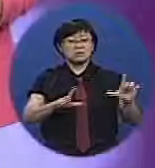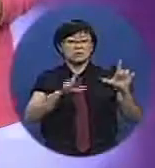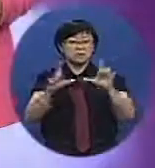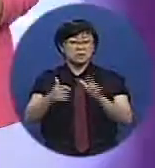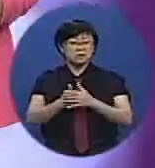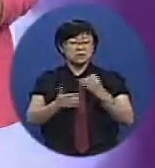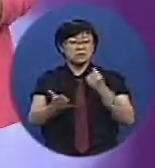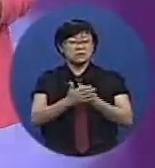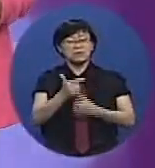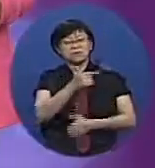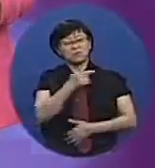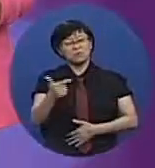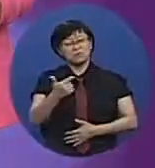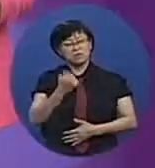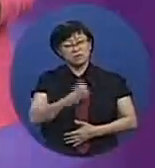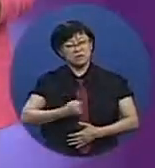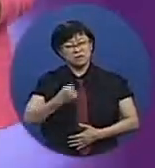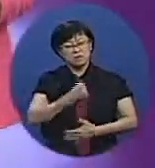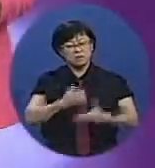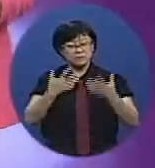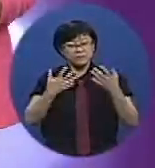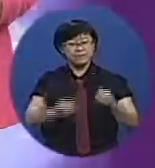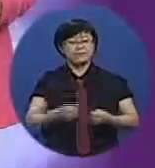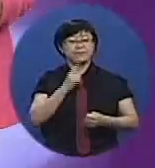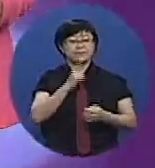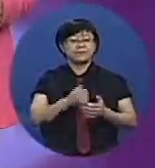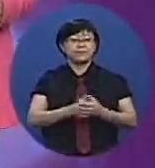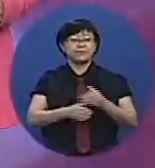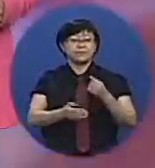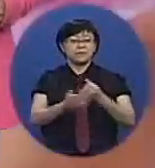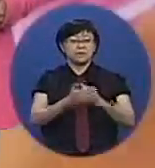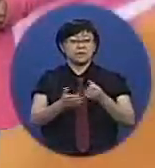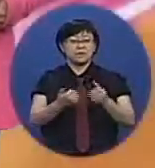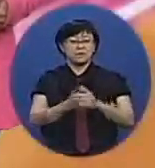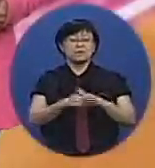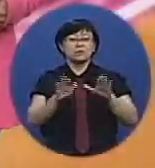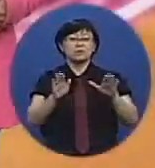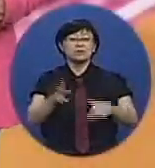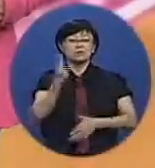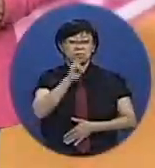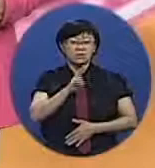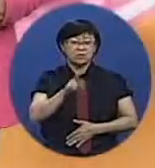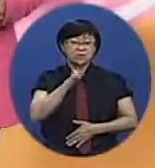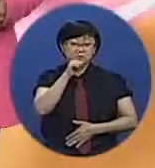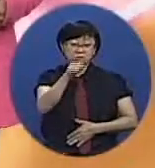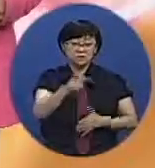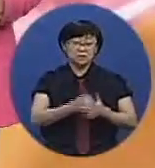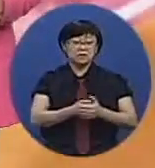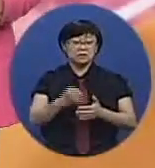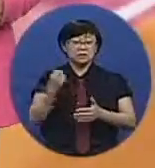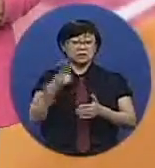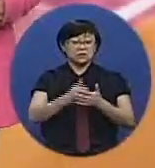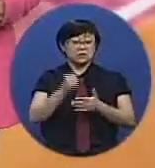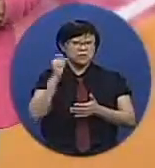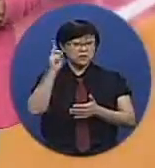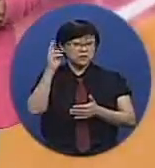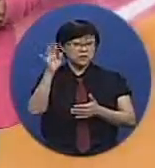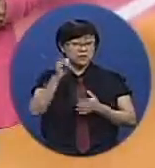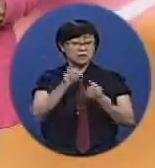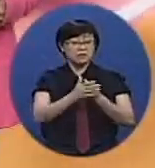그렇지. 여한이 많았겠습니까? 아, 예. 예. 그래서 그 오늘 그 이 노래를 신청하고 또 네. 이제 며칠 있으면